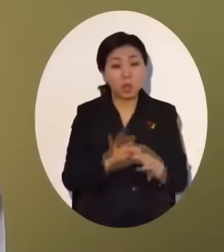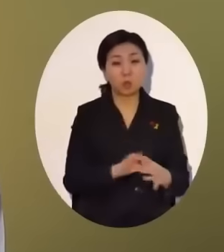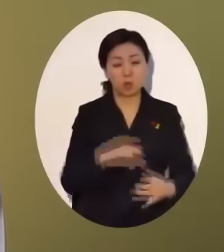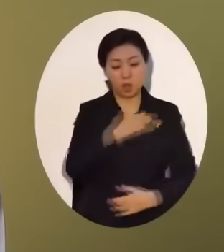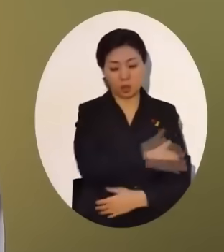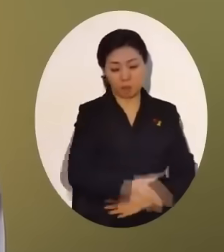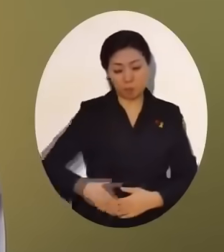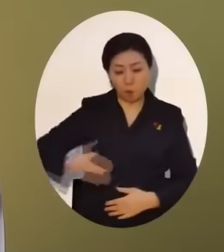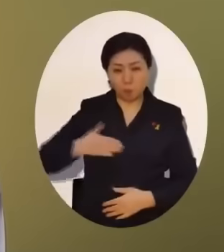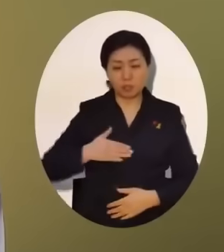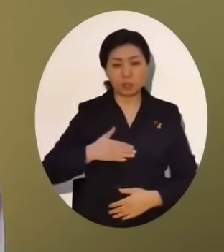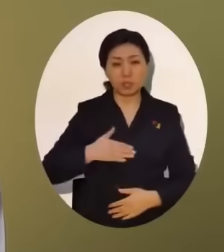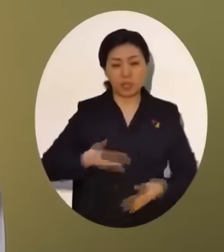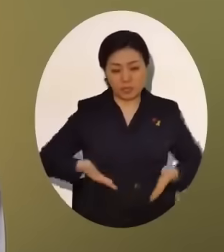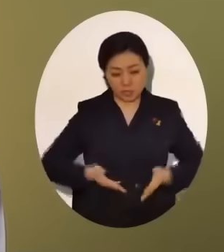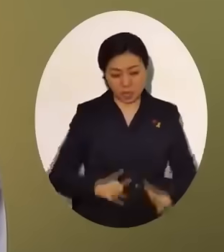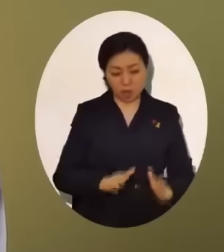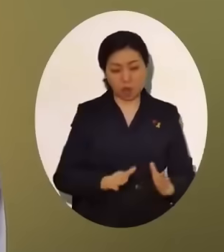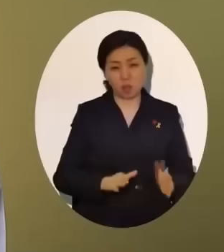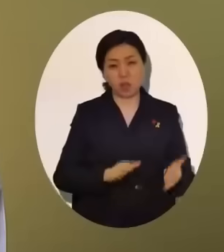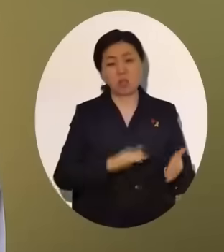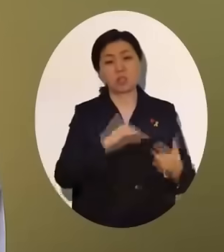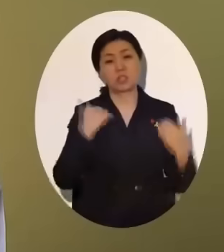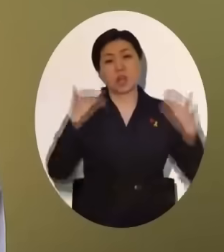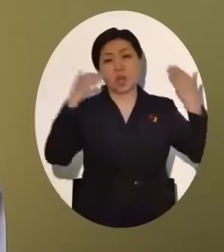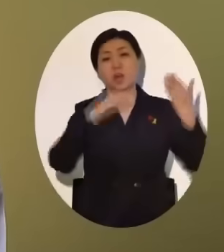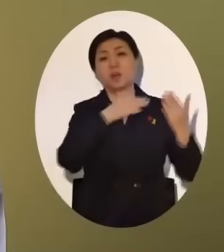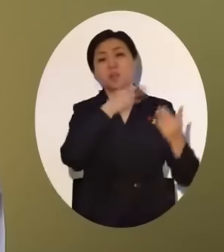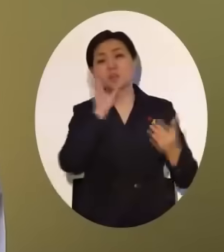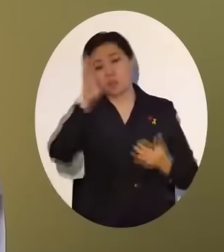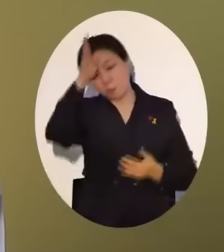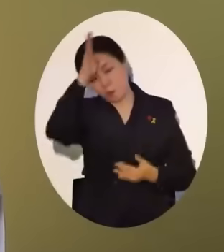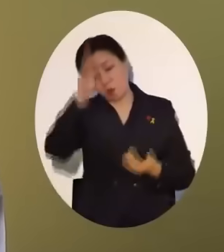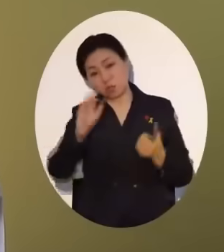육신은 생로병사한다. 우리의 생각은